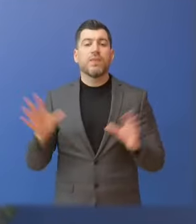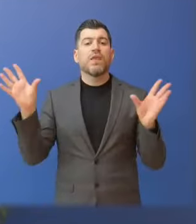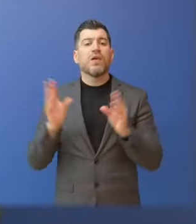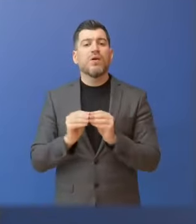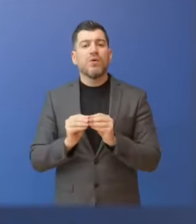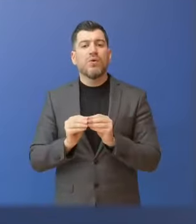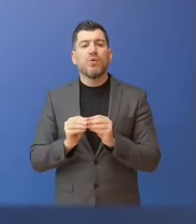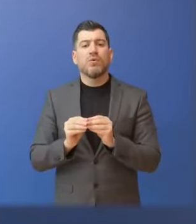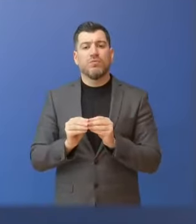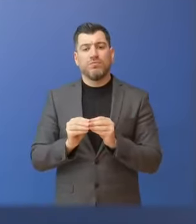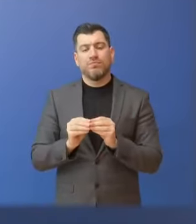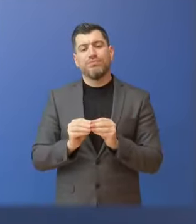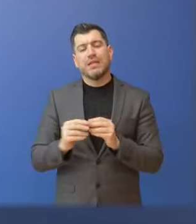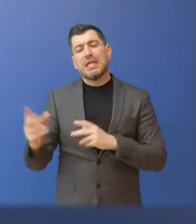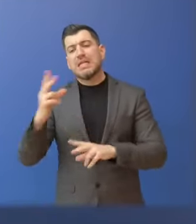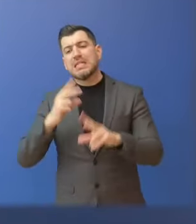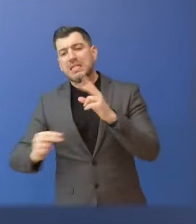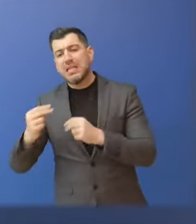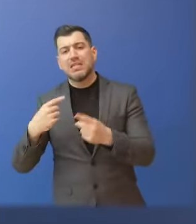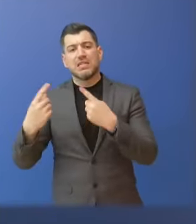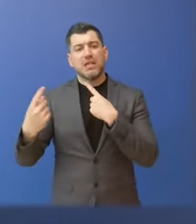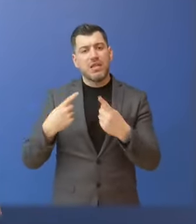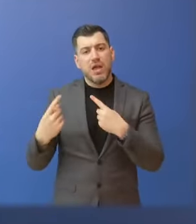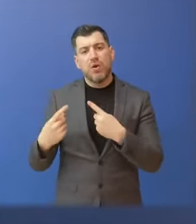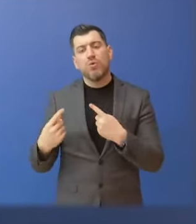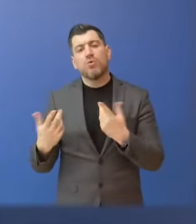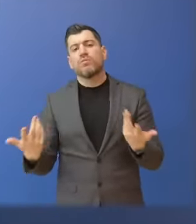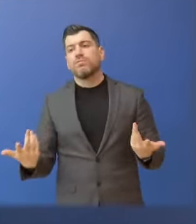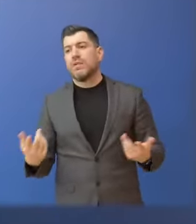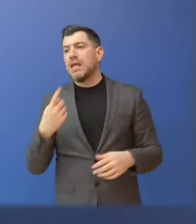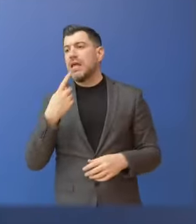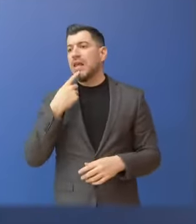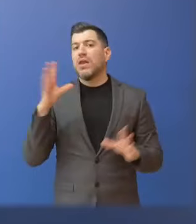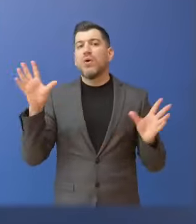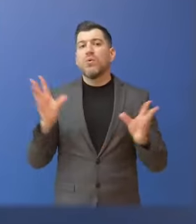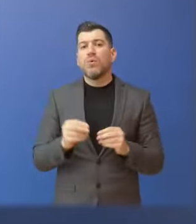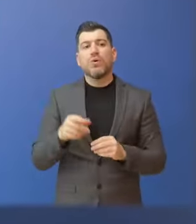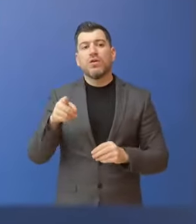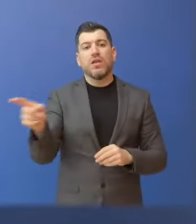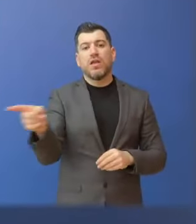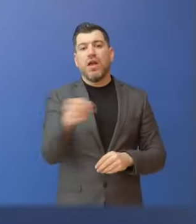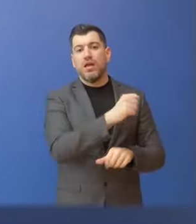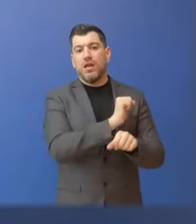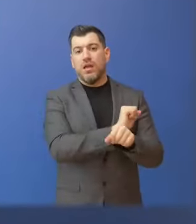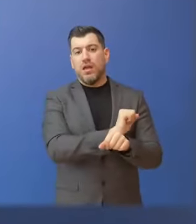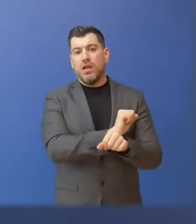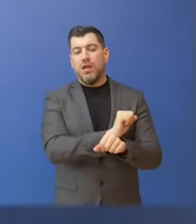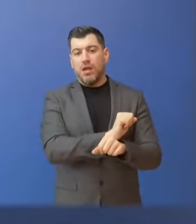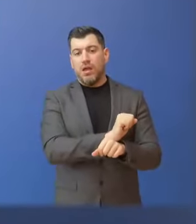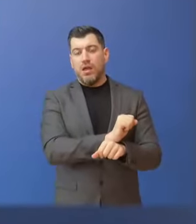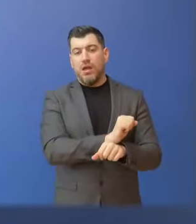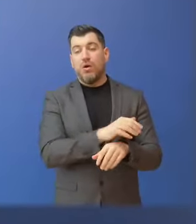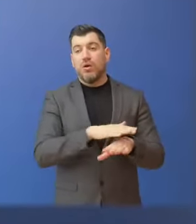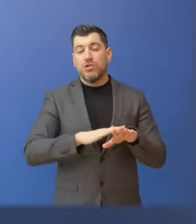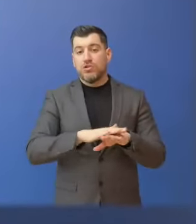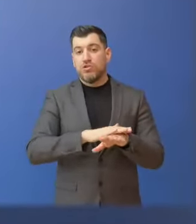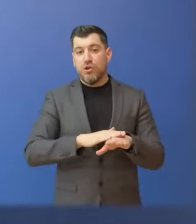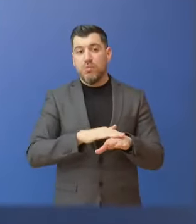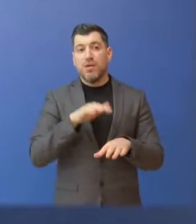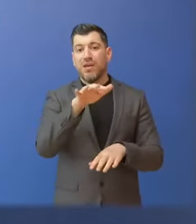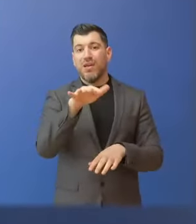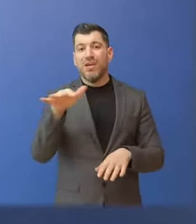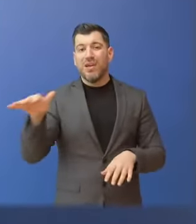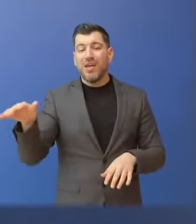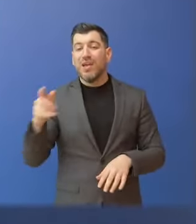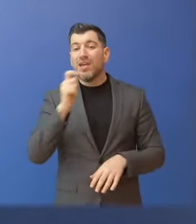συζήτηση ακούγονται κυρίως δύο ζητήματα το ένα έχει να κάνει με τις αγωγές κατά δημοσιογράφων έχουμε ακούσει πολλές φορές αυτή την κριτική ότι επειδή